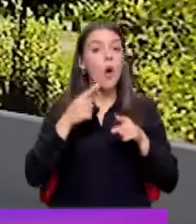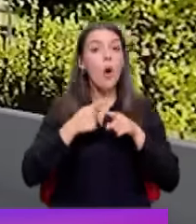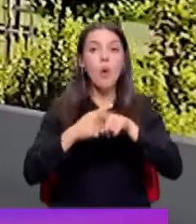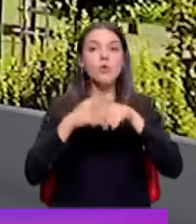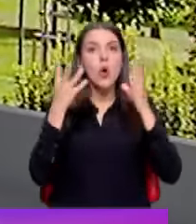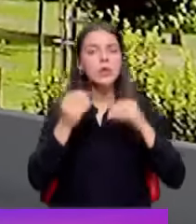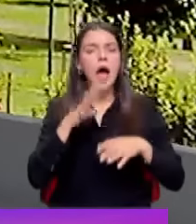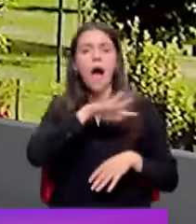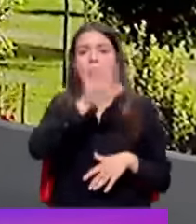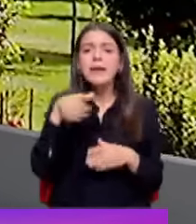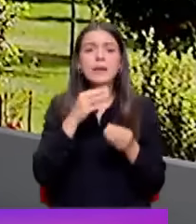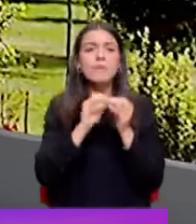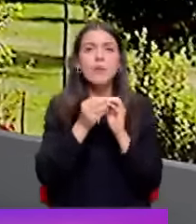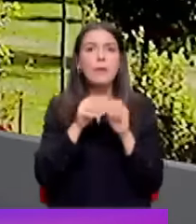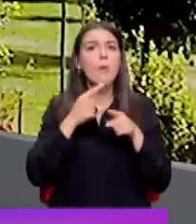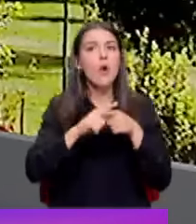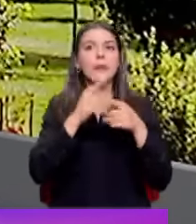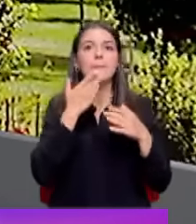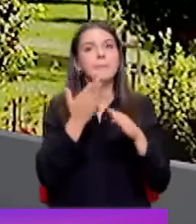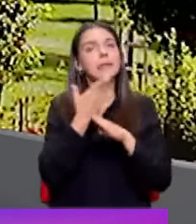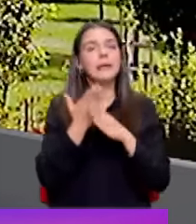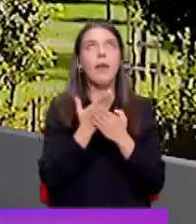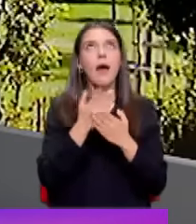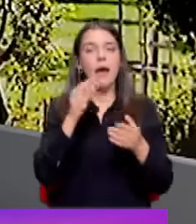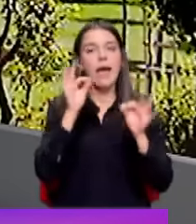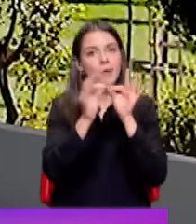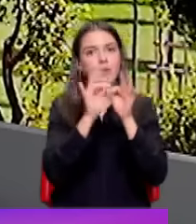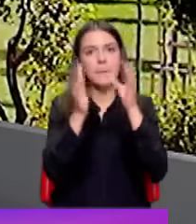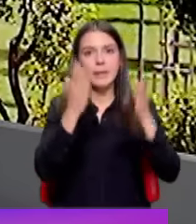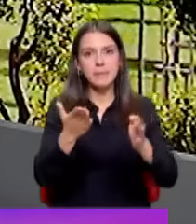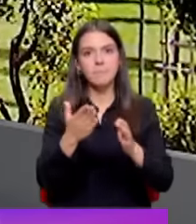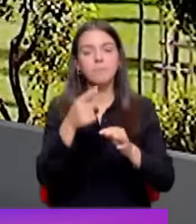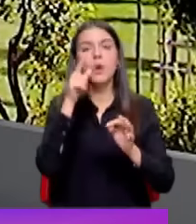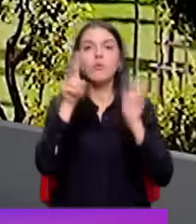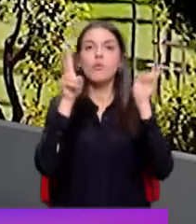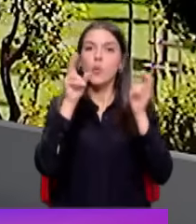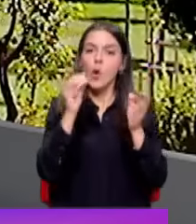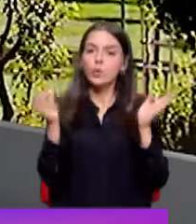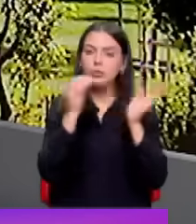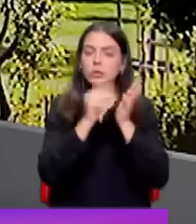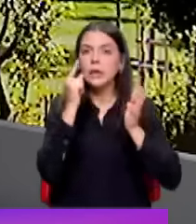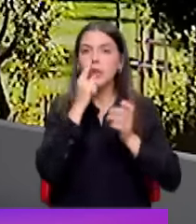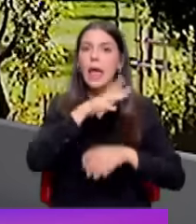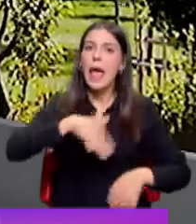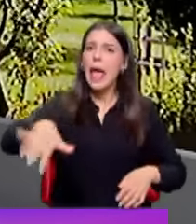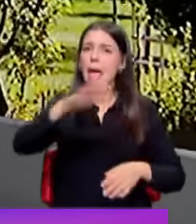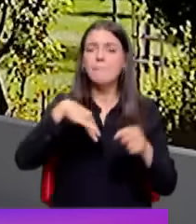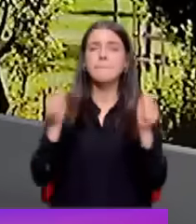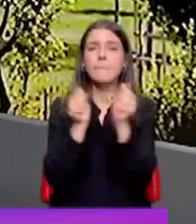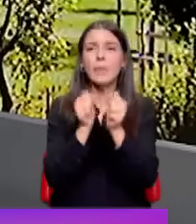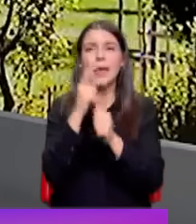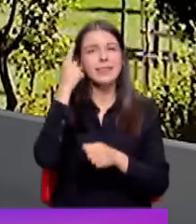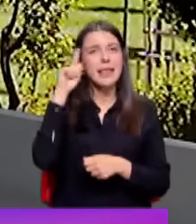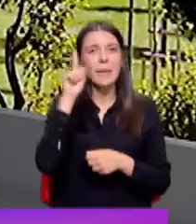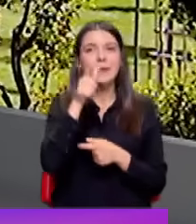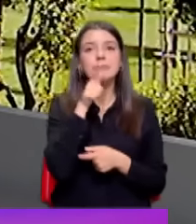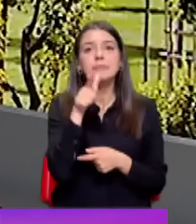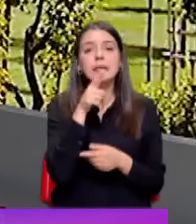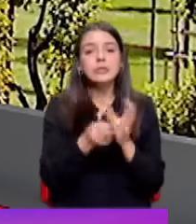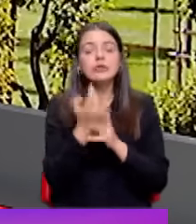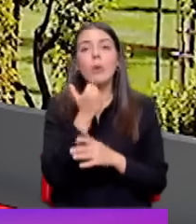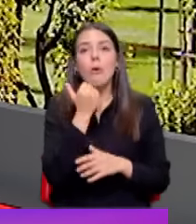hangi derdimiz ortaksa mesela ekonomi, bu konu üzerinde hep beraber tek bir ses çıkaramıyoruz.